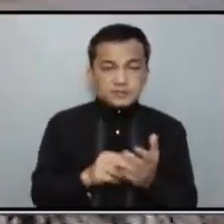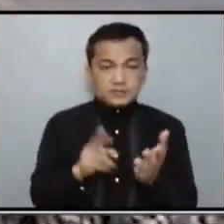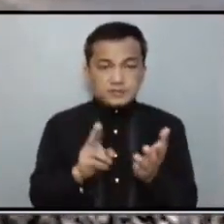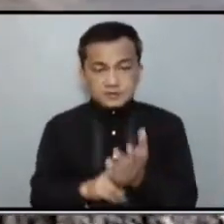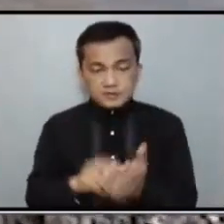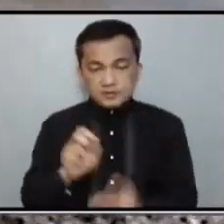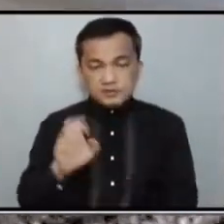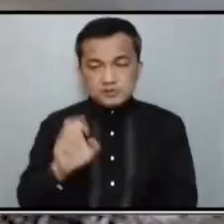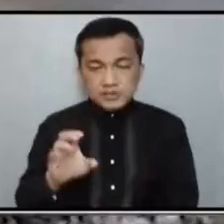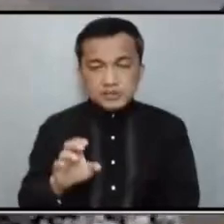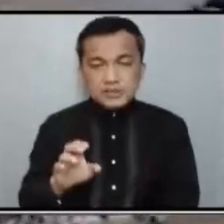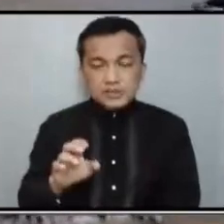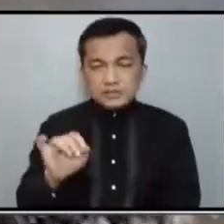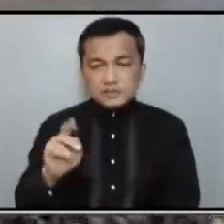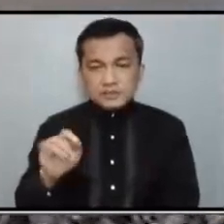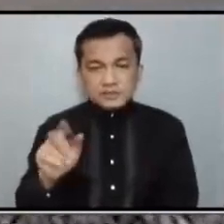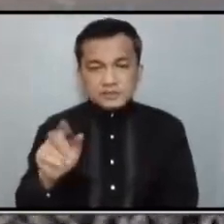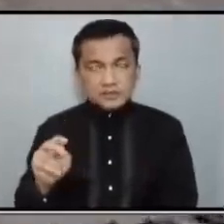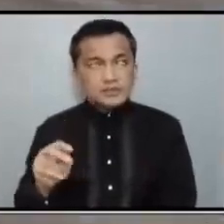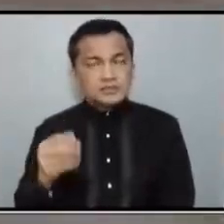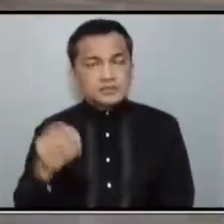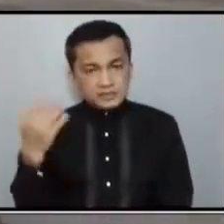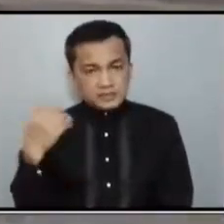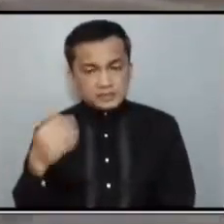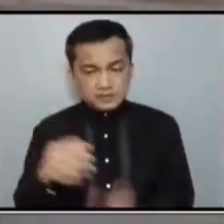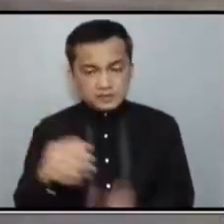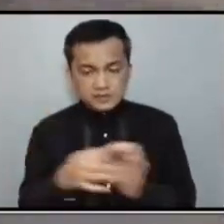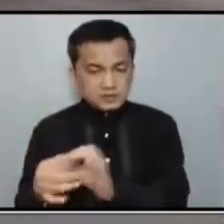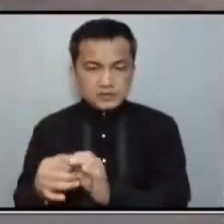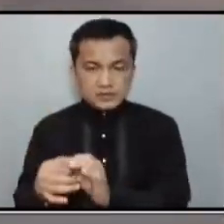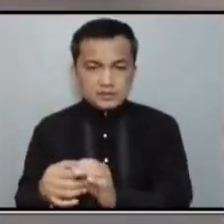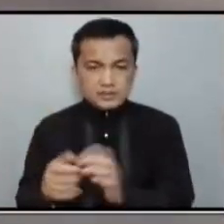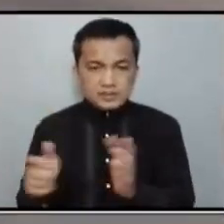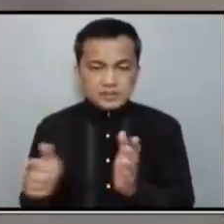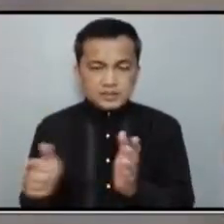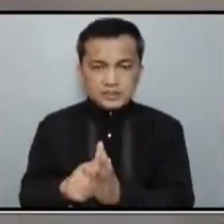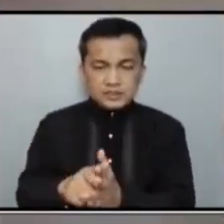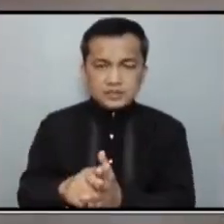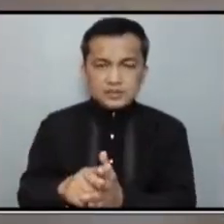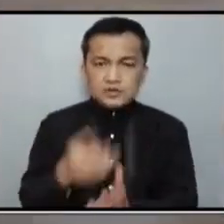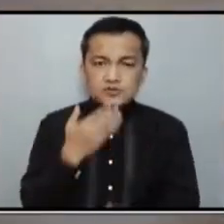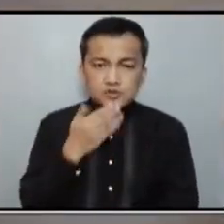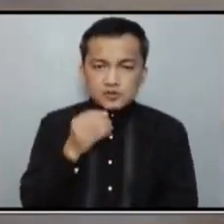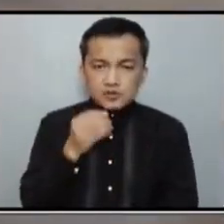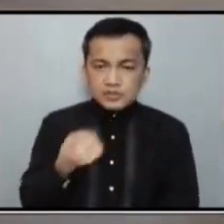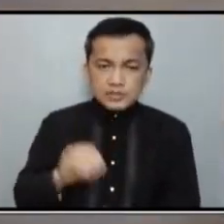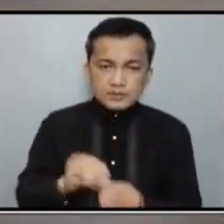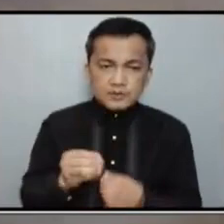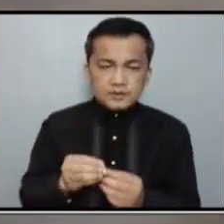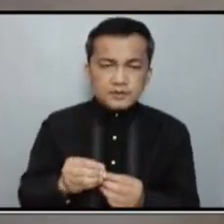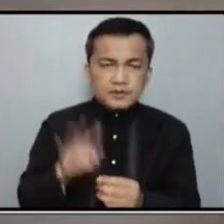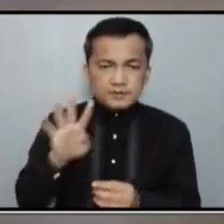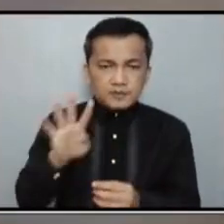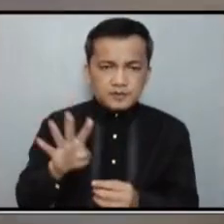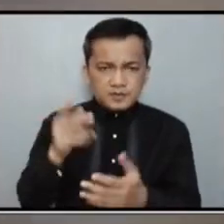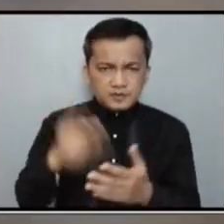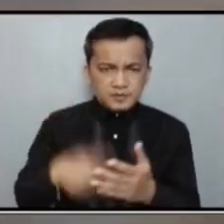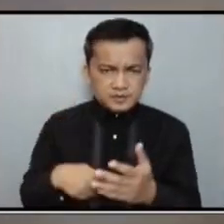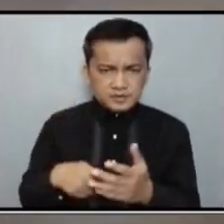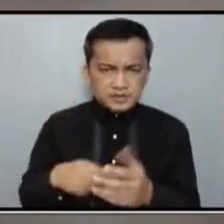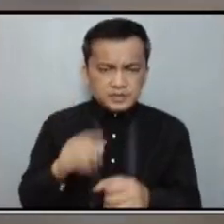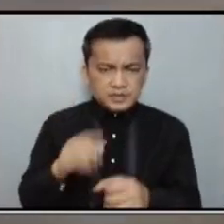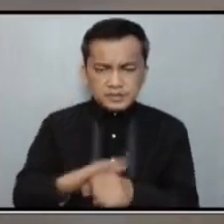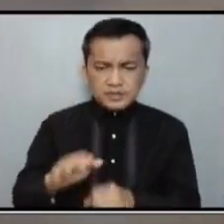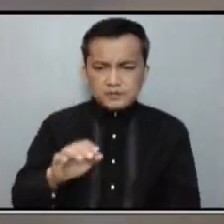Leocadio Sebastian na dati nang naugnay sa ilegal na Sugar Order No. 4. Ang presyo ng abono na sasapat sa isang ektaryang